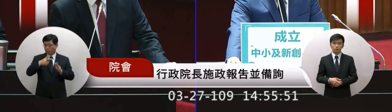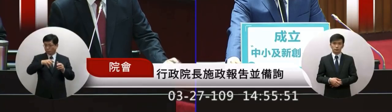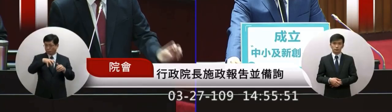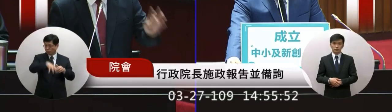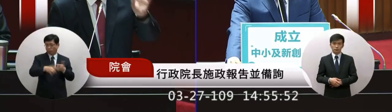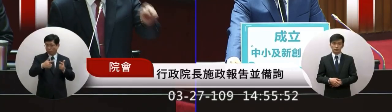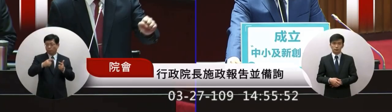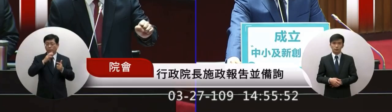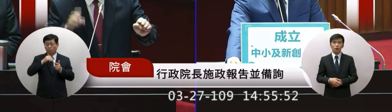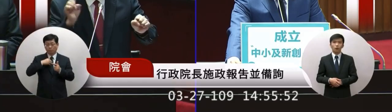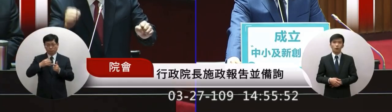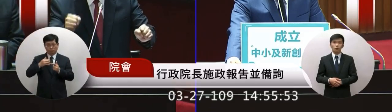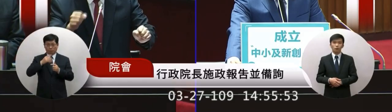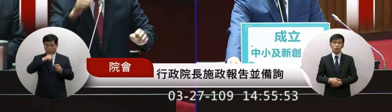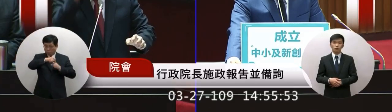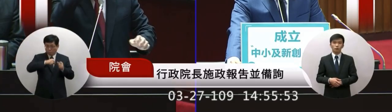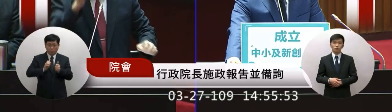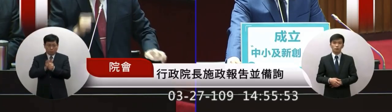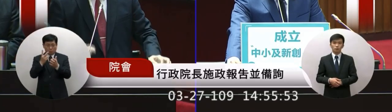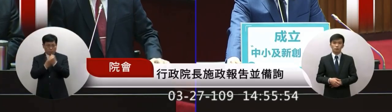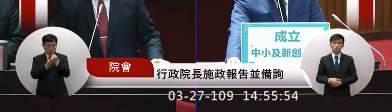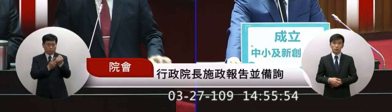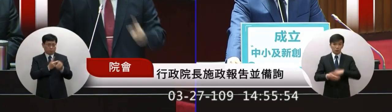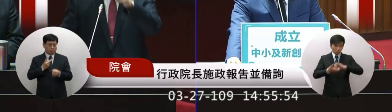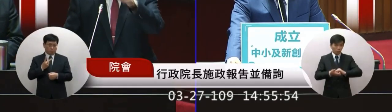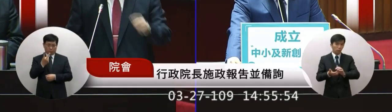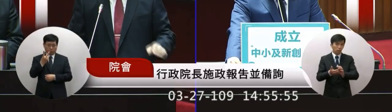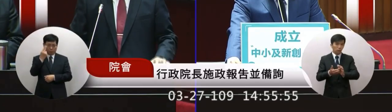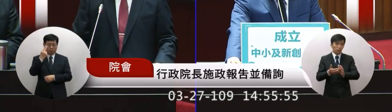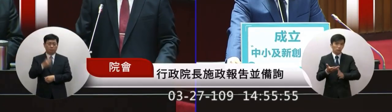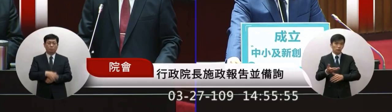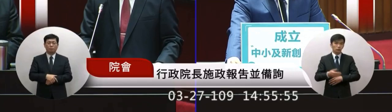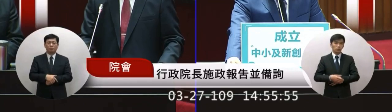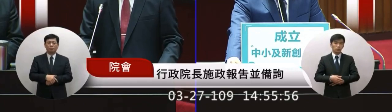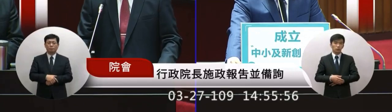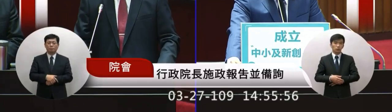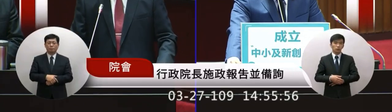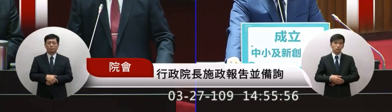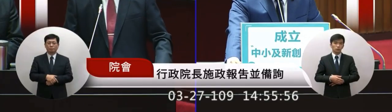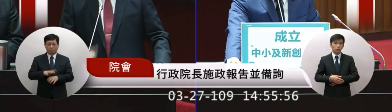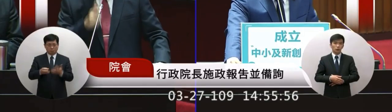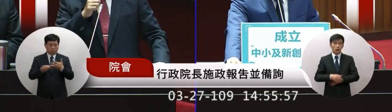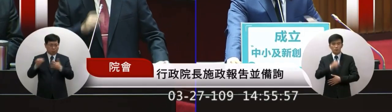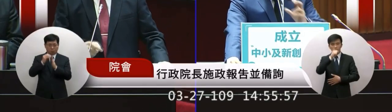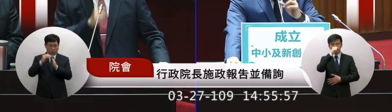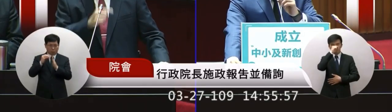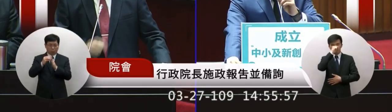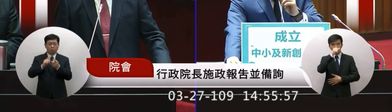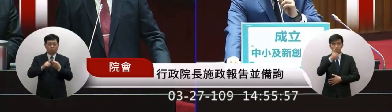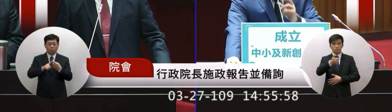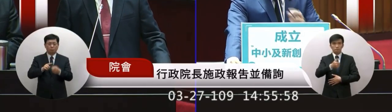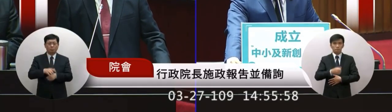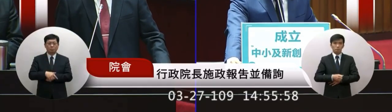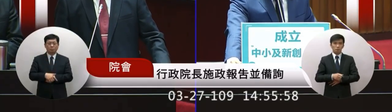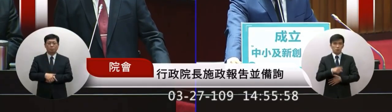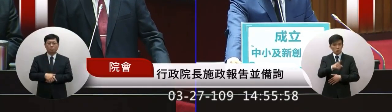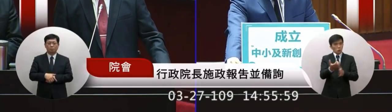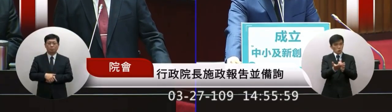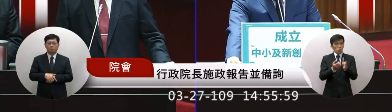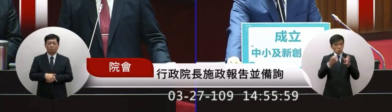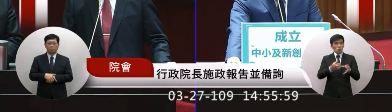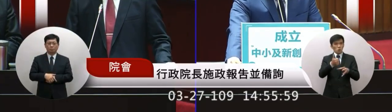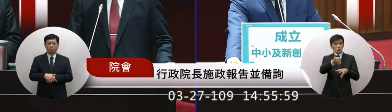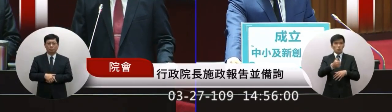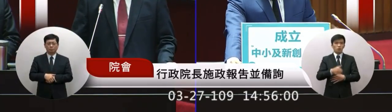年哦，佮是政策佮推动。 已经确定了 哦。变局 哦，哎。哦，啊变局好，安尼真好，安尼即块你有超前部署